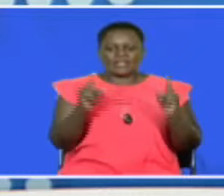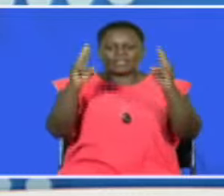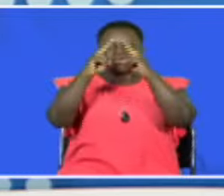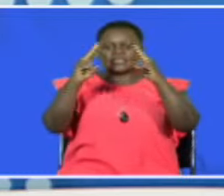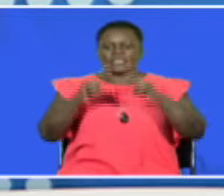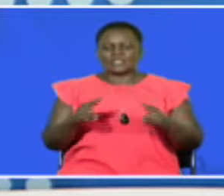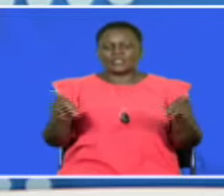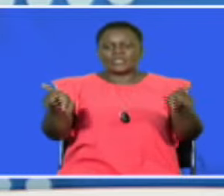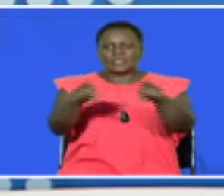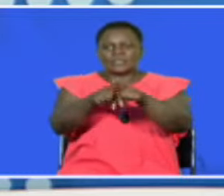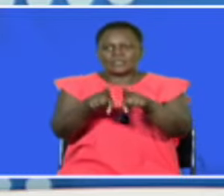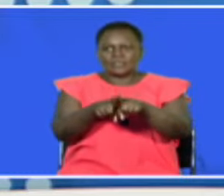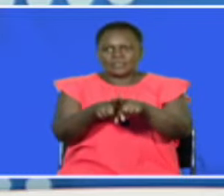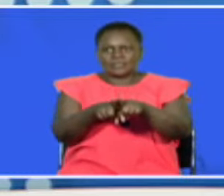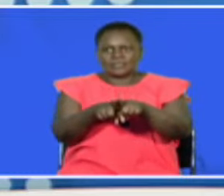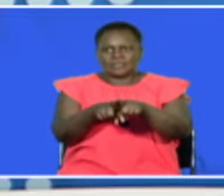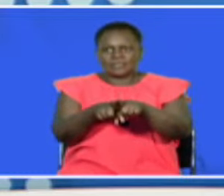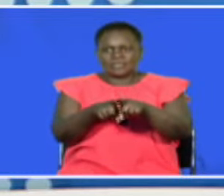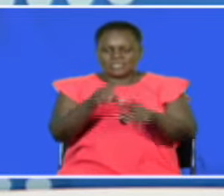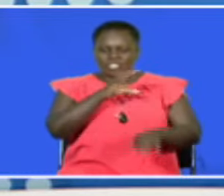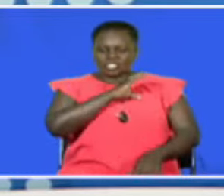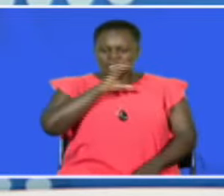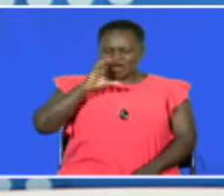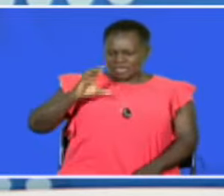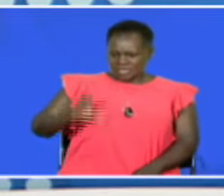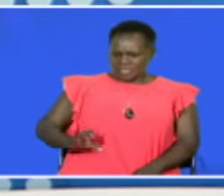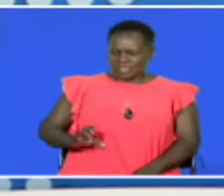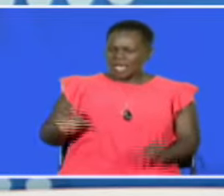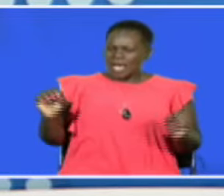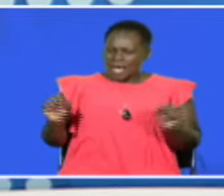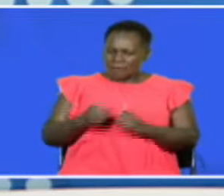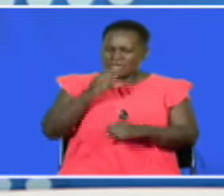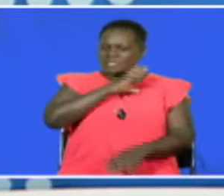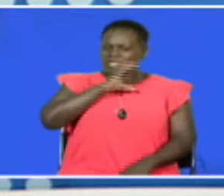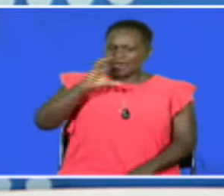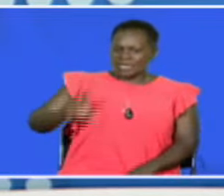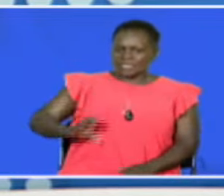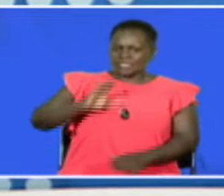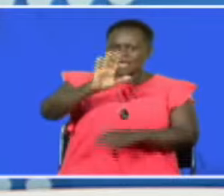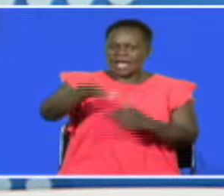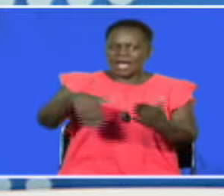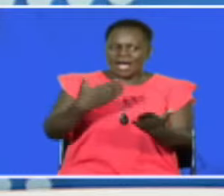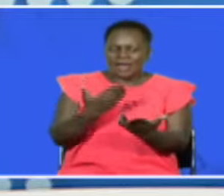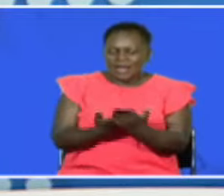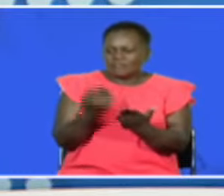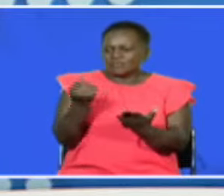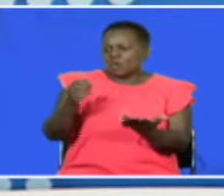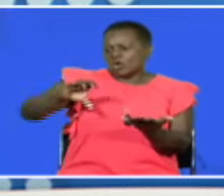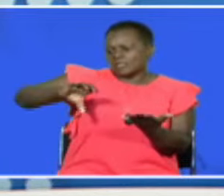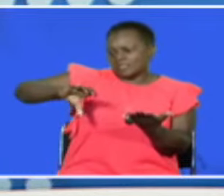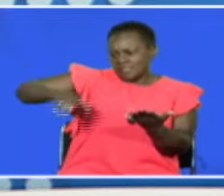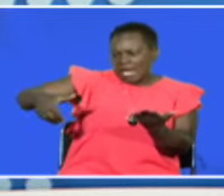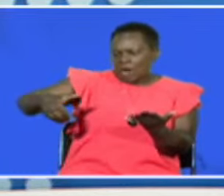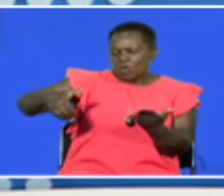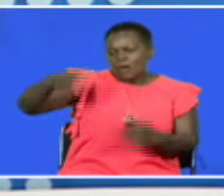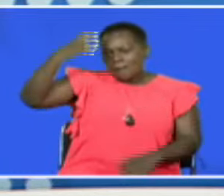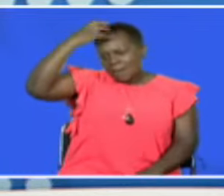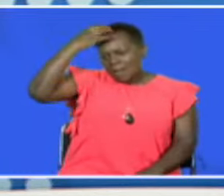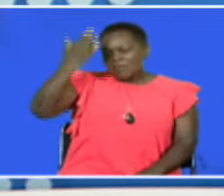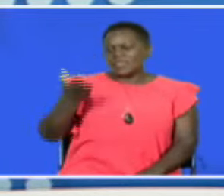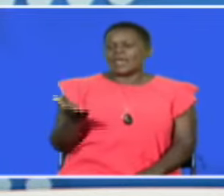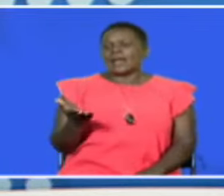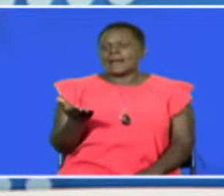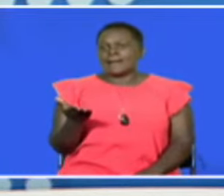kimataifa, mojawapo ni Kichina. Inasemekana kwamba Wachina walifika katika kijiji kidogo cha Shangarubu